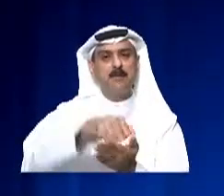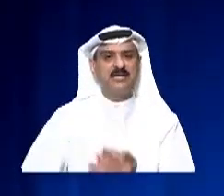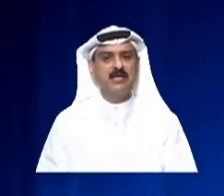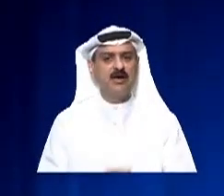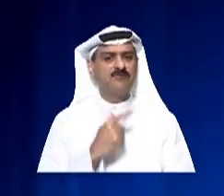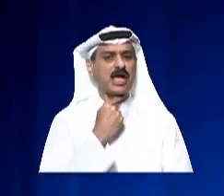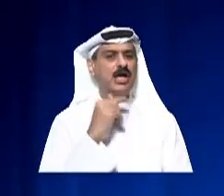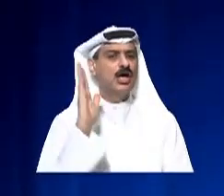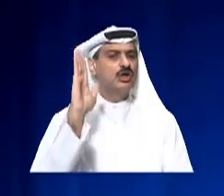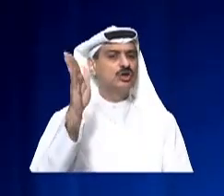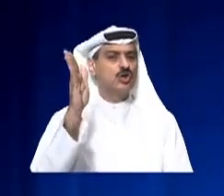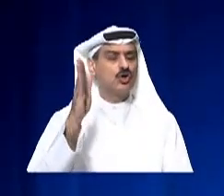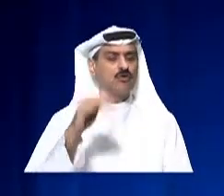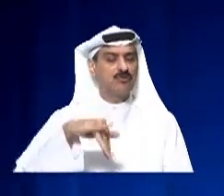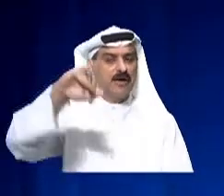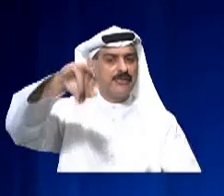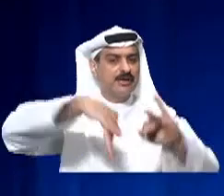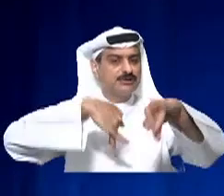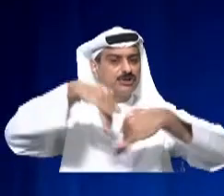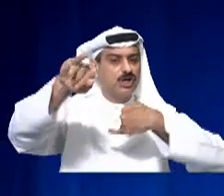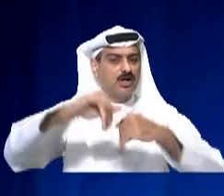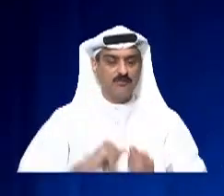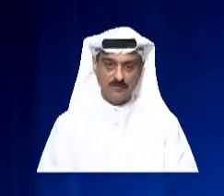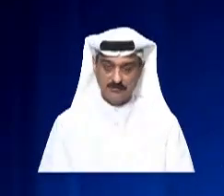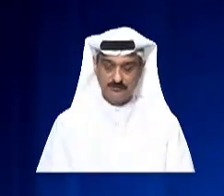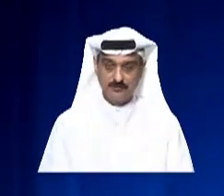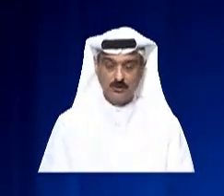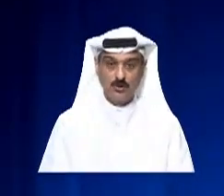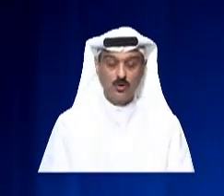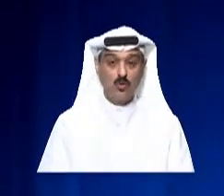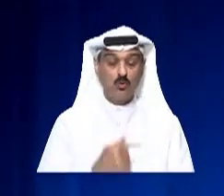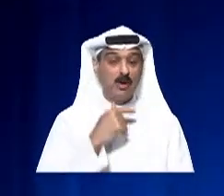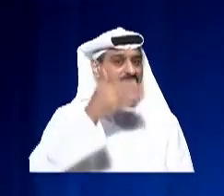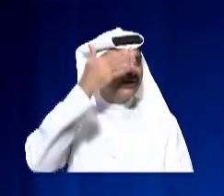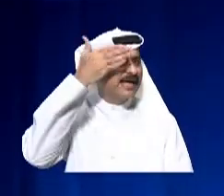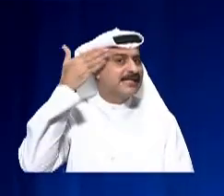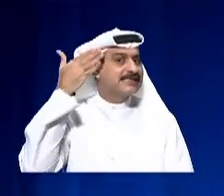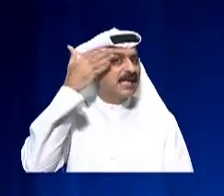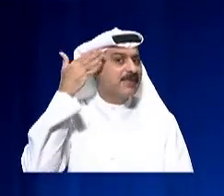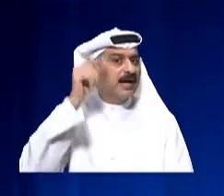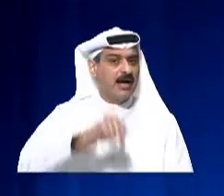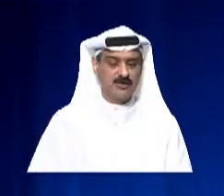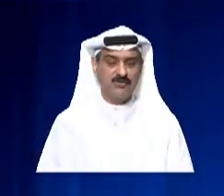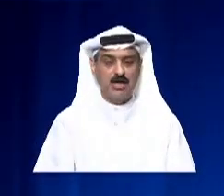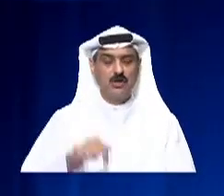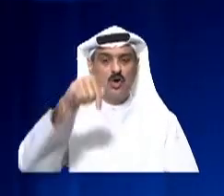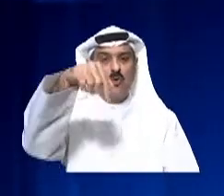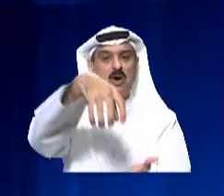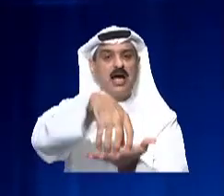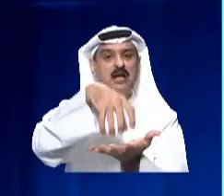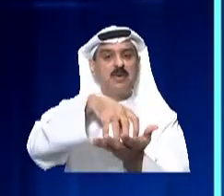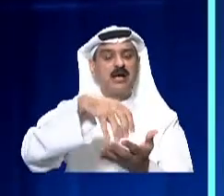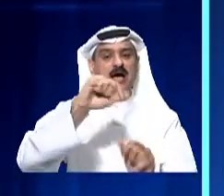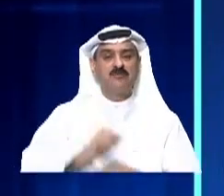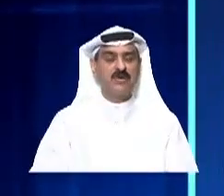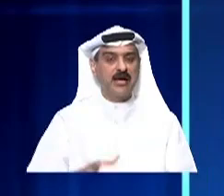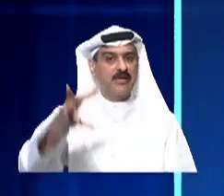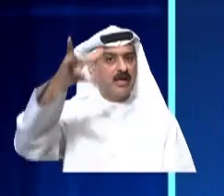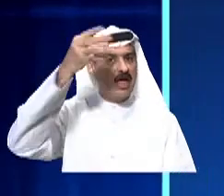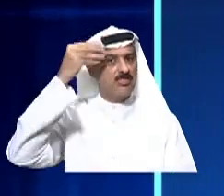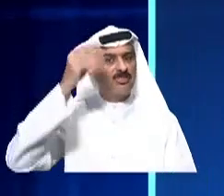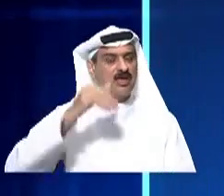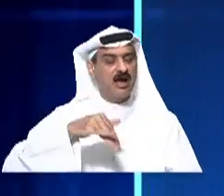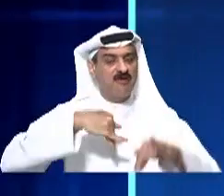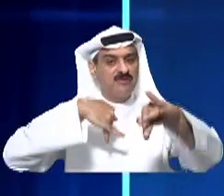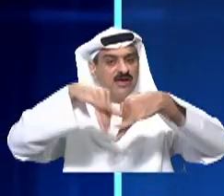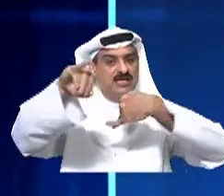الكورنيش، ومشروع تطوير الواجهة البحرية لساحل صليبيخات، ومشروع المركز الثقافي والترفيهي والتعليمي بشارع عبد